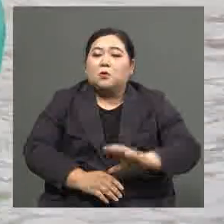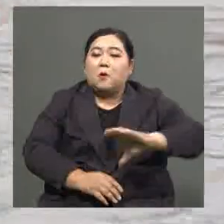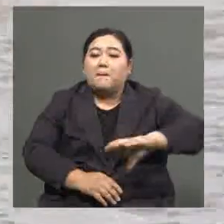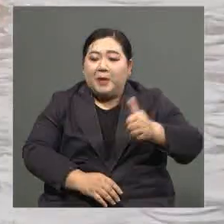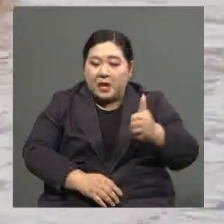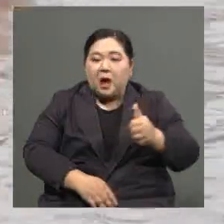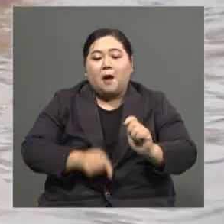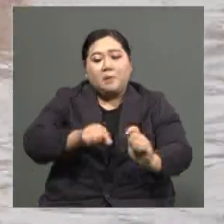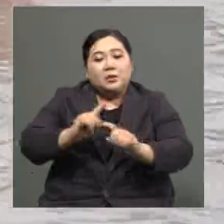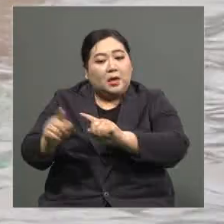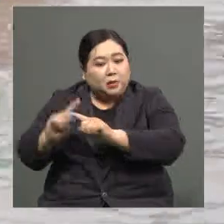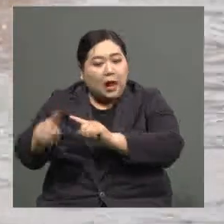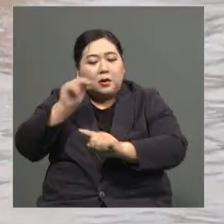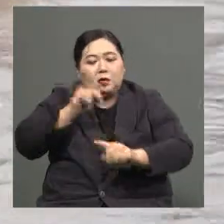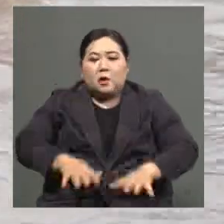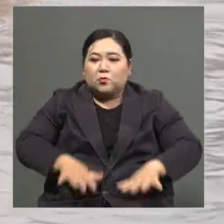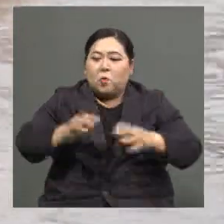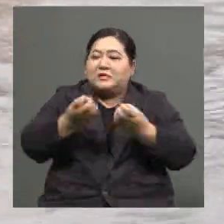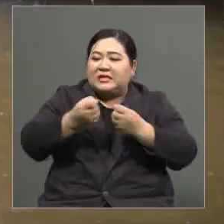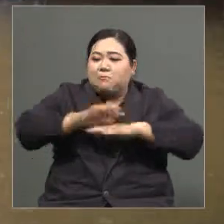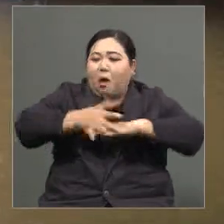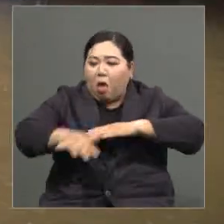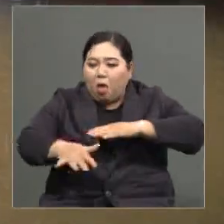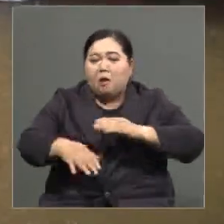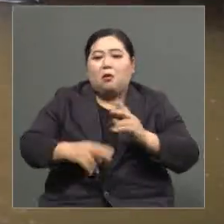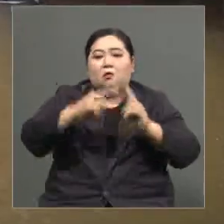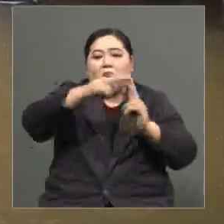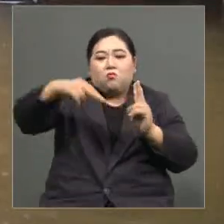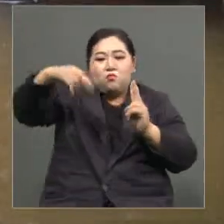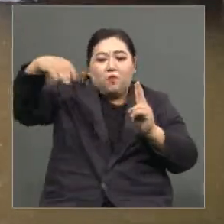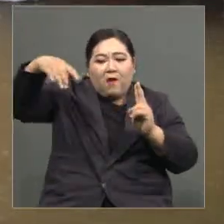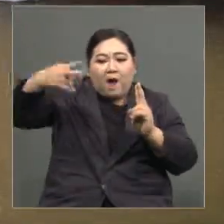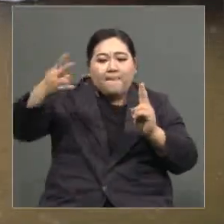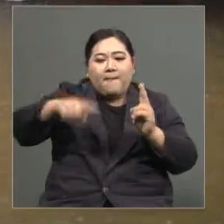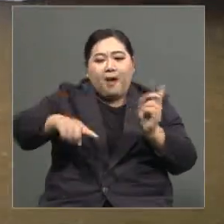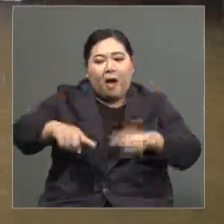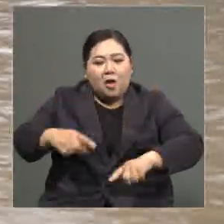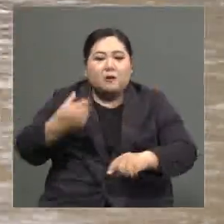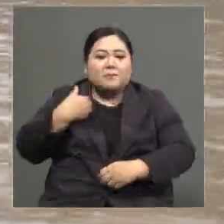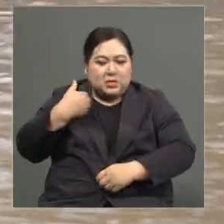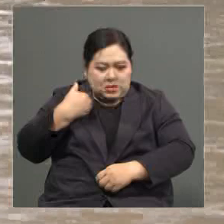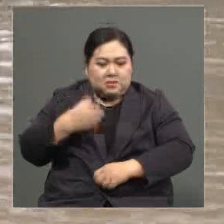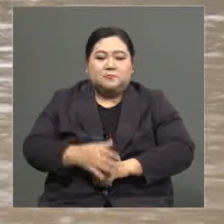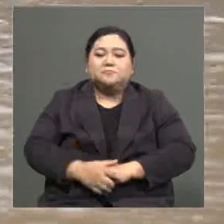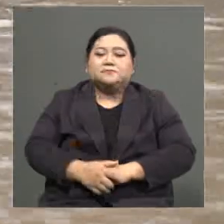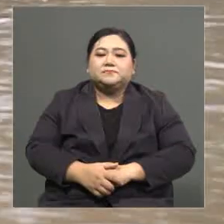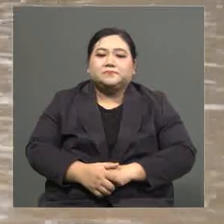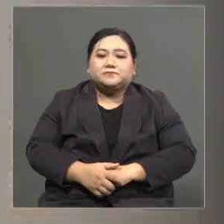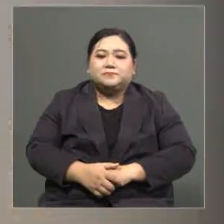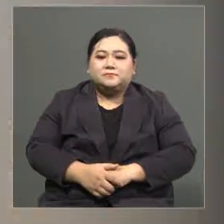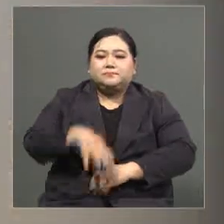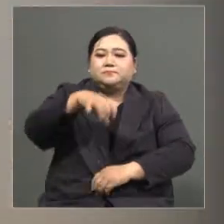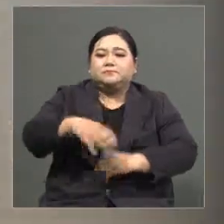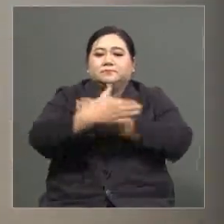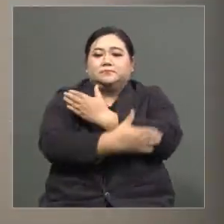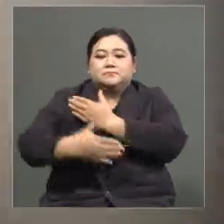อำเภอต่างๆที่มีน้ำท่วมดินสไลด์แล้วก็เสาไฟฟ้าหักโค่นครับขณะที่ทางด้านของการรถไฟแห่งประเทศ